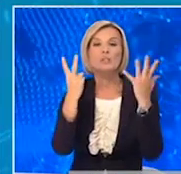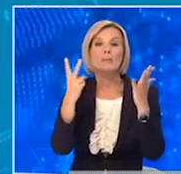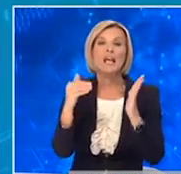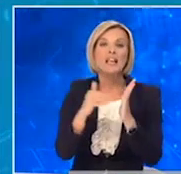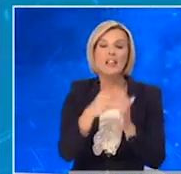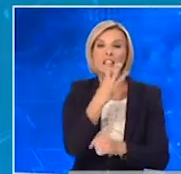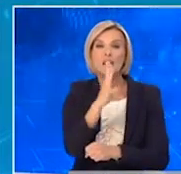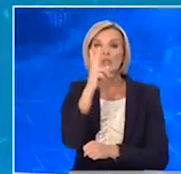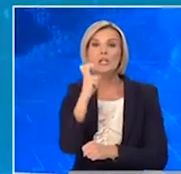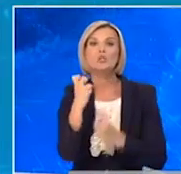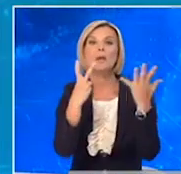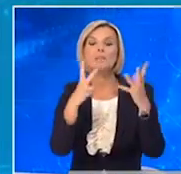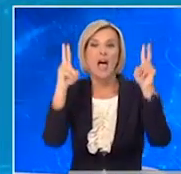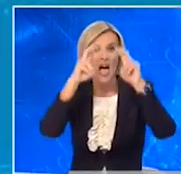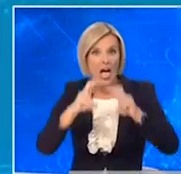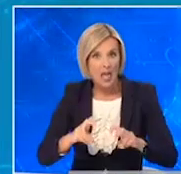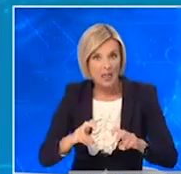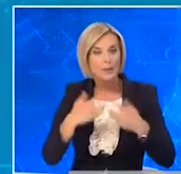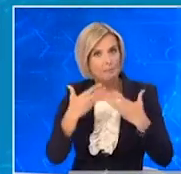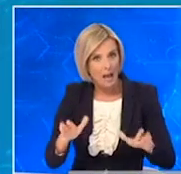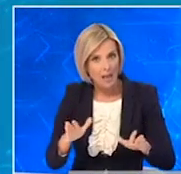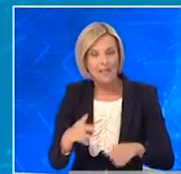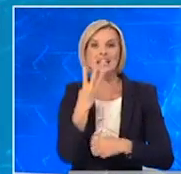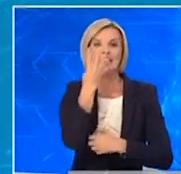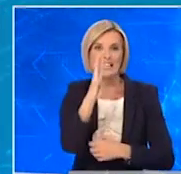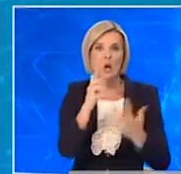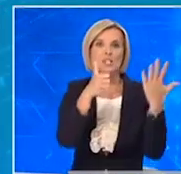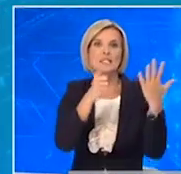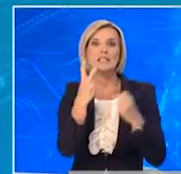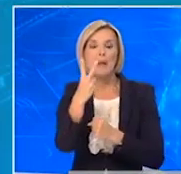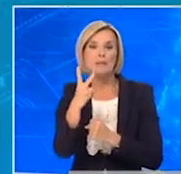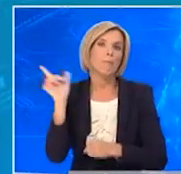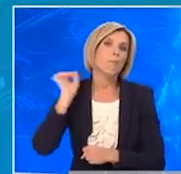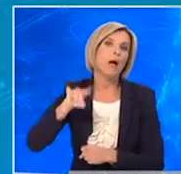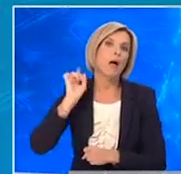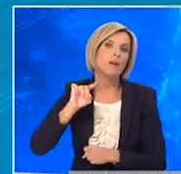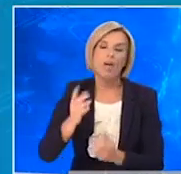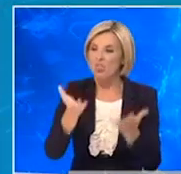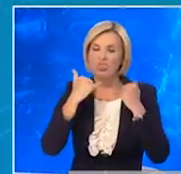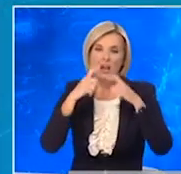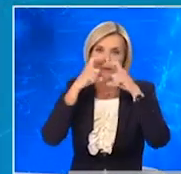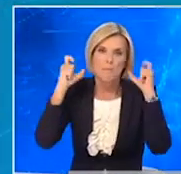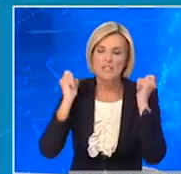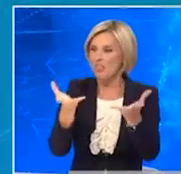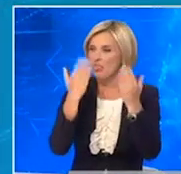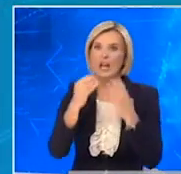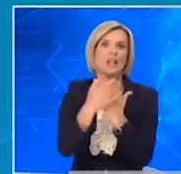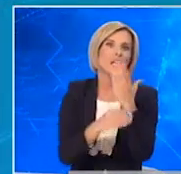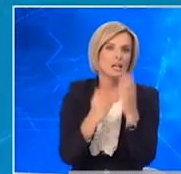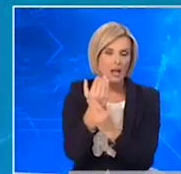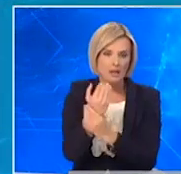27.427 έλεγχοι, καταγράφησαν 860 παραβάσεις, δηλαδή ένα ποσοστό περίπου 3,1%, και